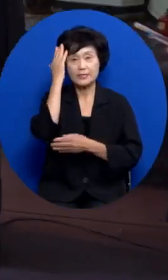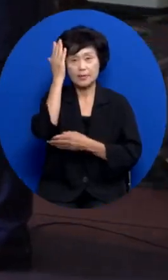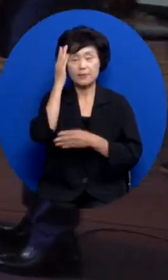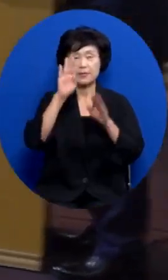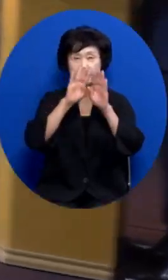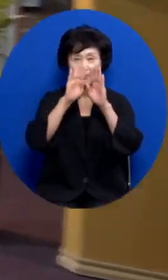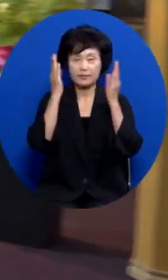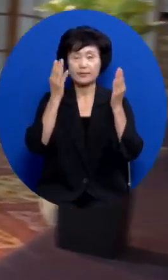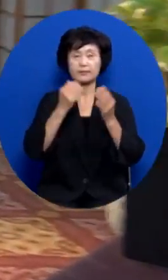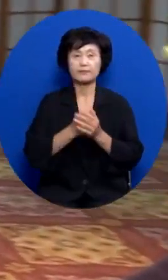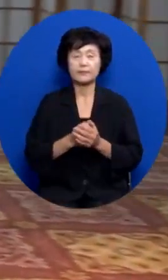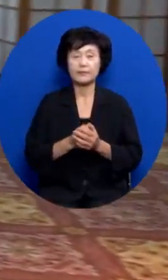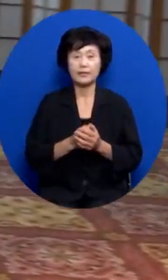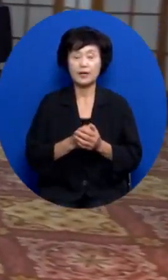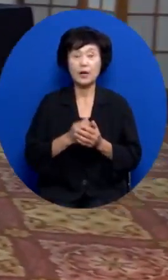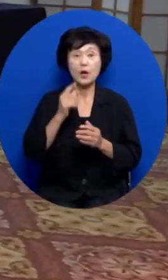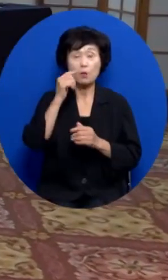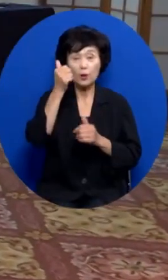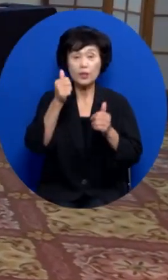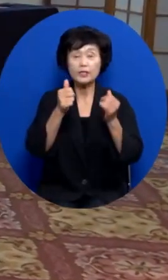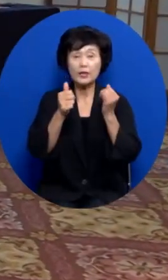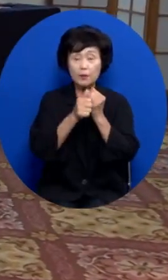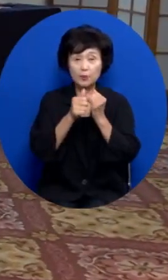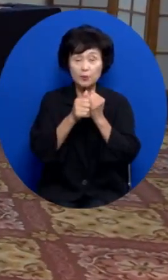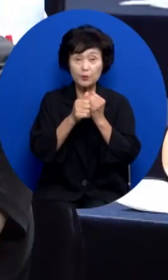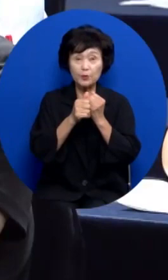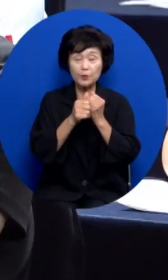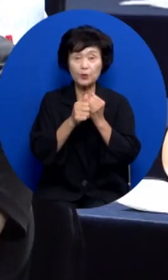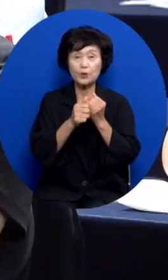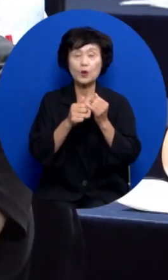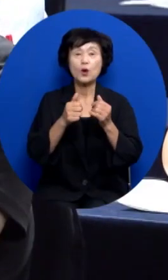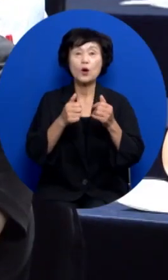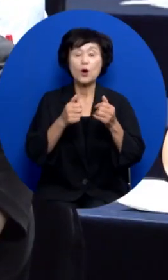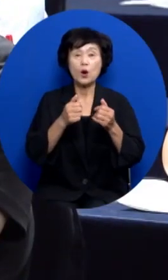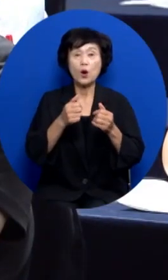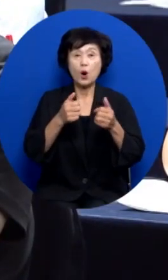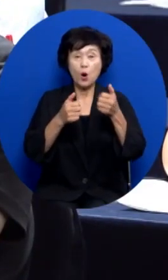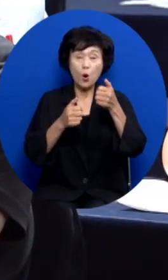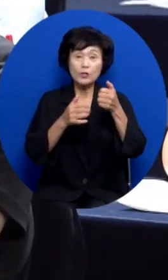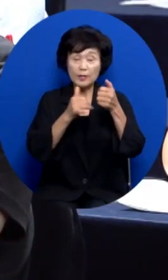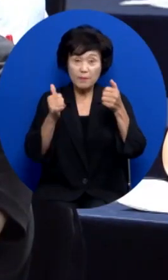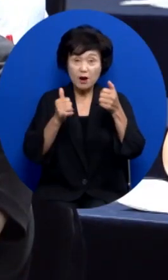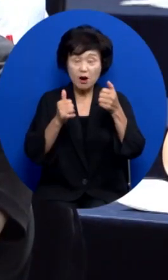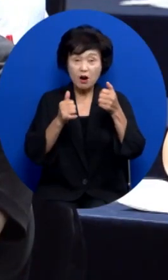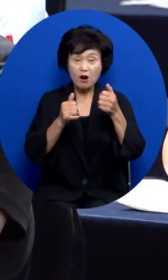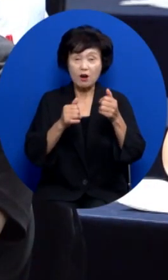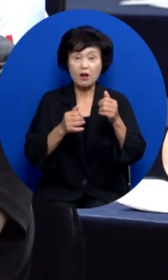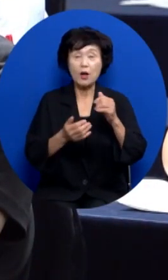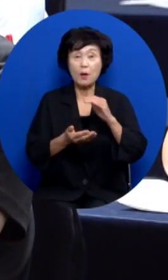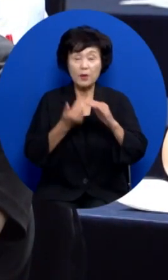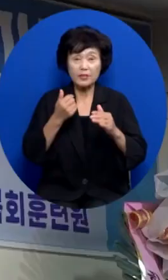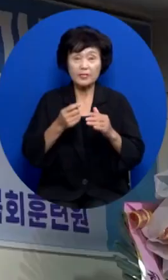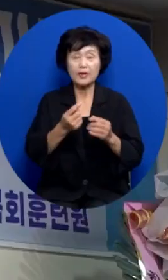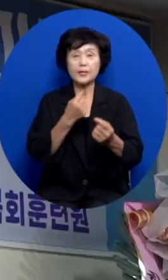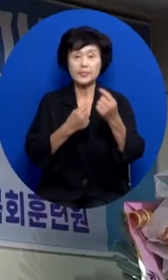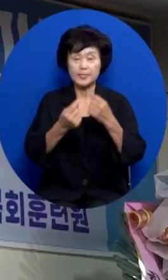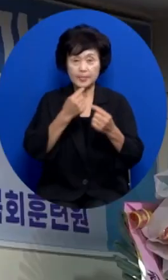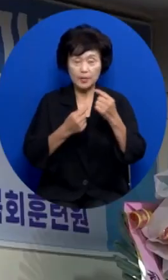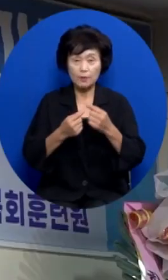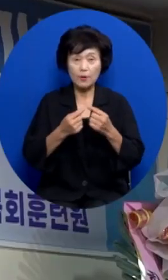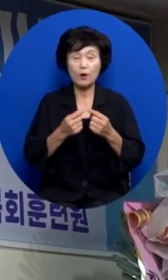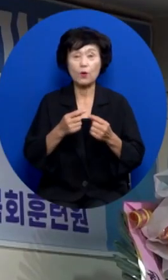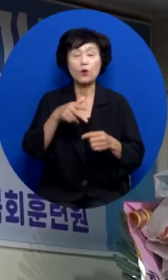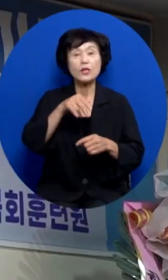기독교 대한성결교회 소속 목회자 부부 50명만 선착순 신청을 받아 사흘간 열린 세미나는 지영은 목사가